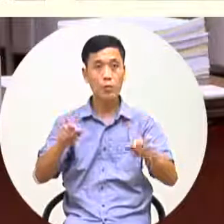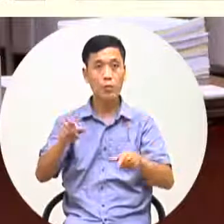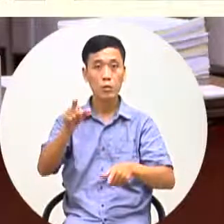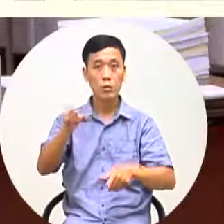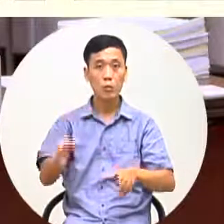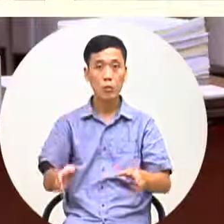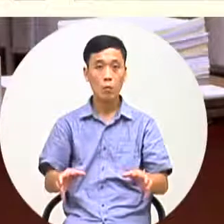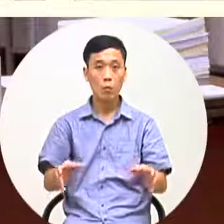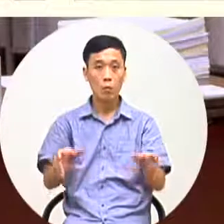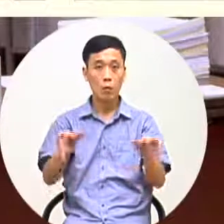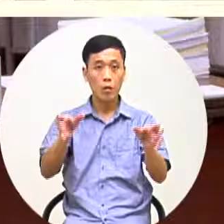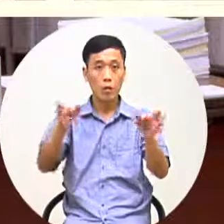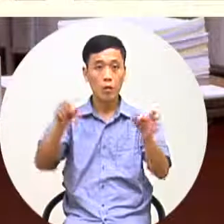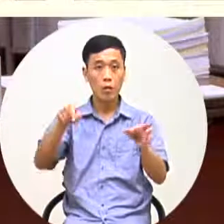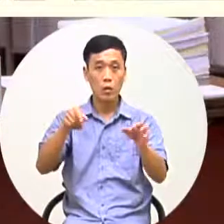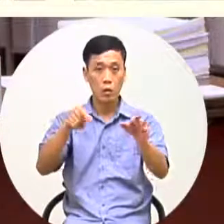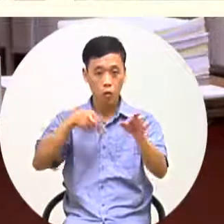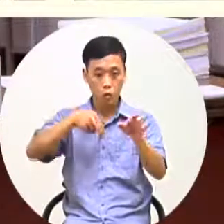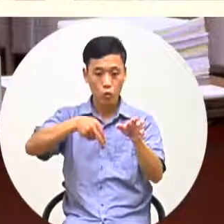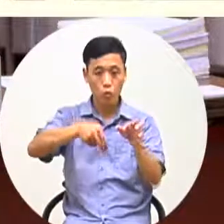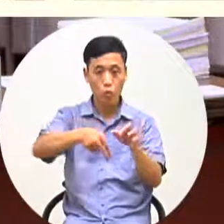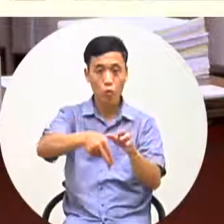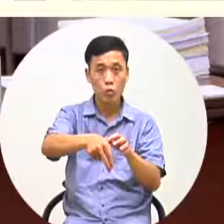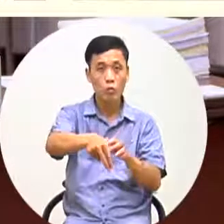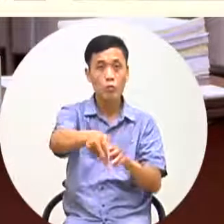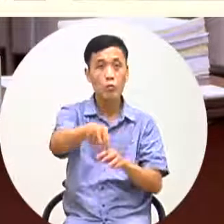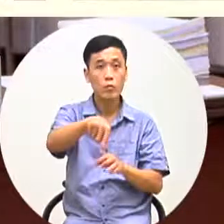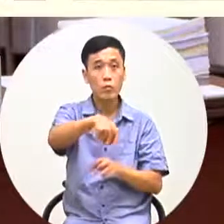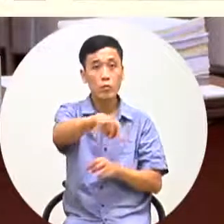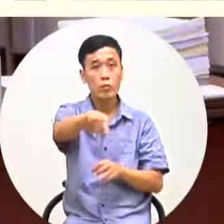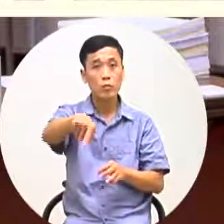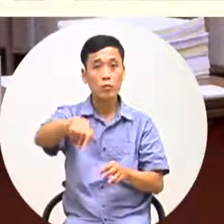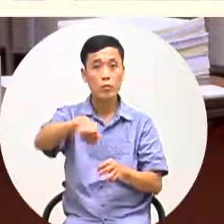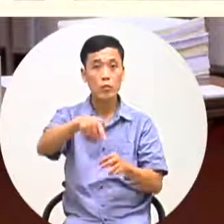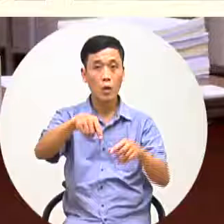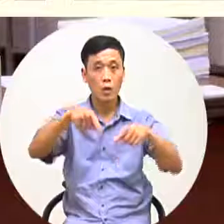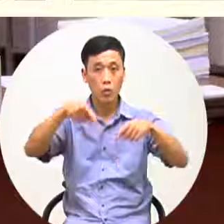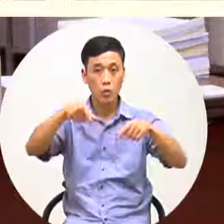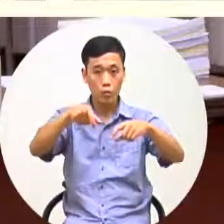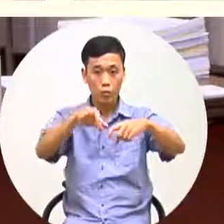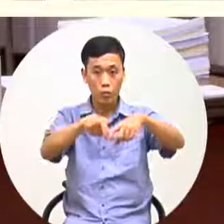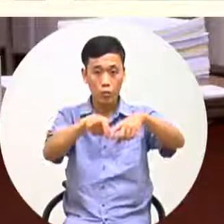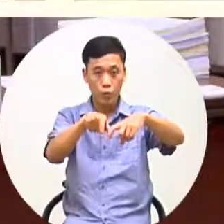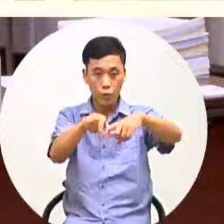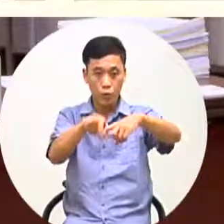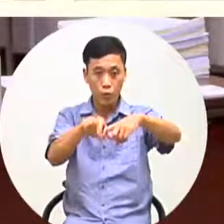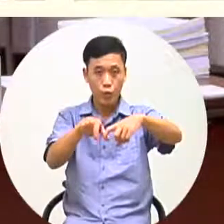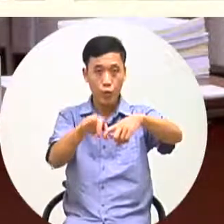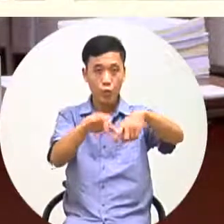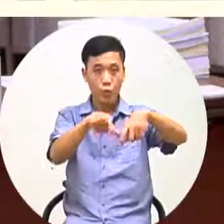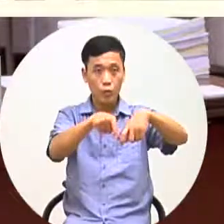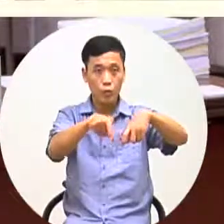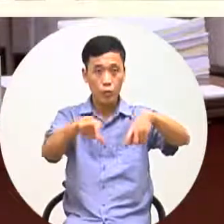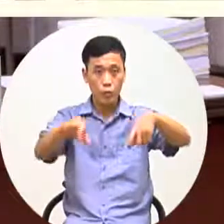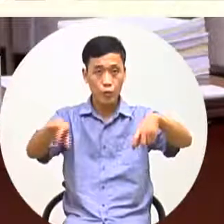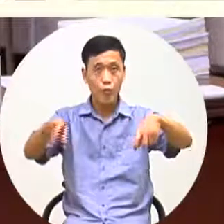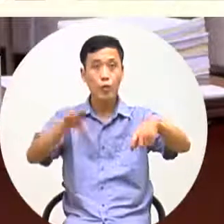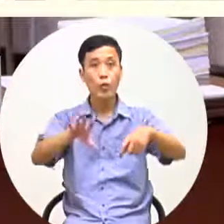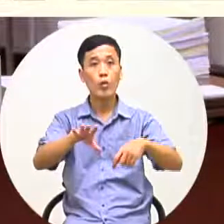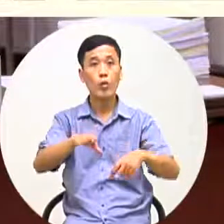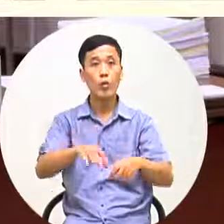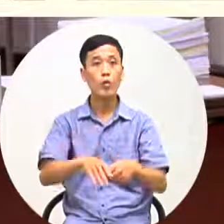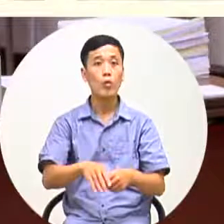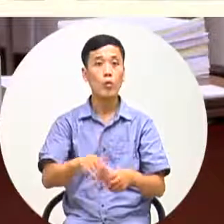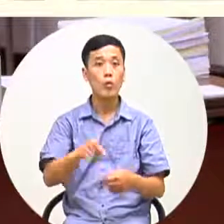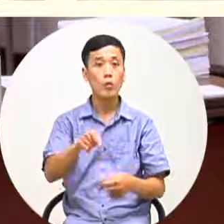过，对不对？遮个人，吼，你啊看遮囥车，有诶无定伫遮，啊伊咪逐工伫遐关呀，啊是毋引起厝边头尾诶即冲